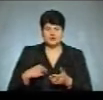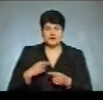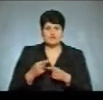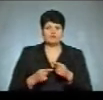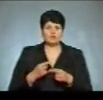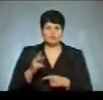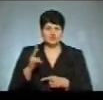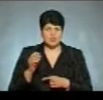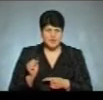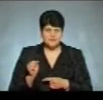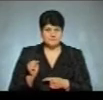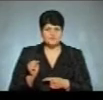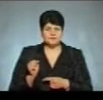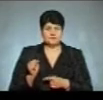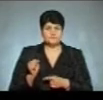внучка.